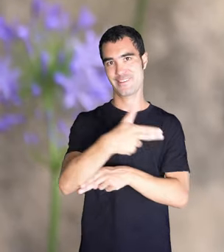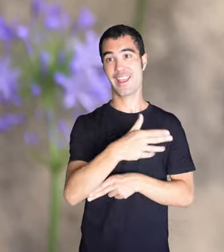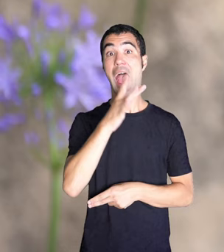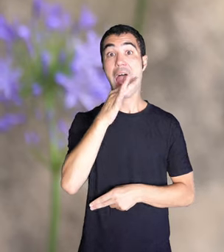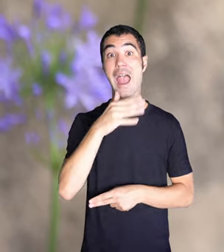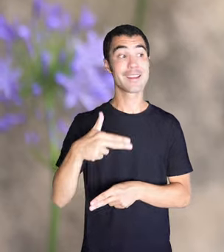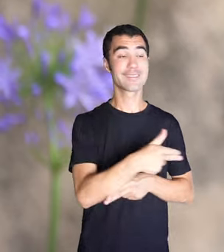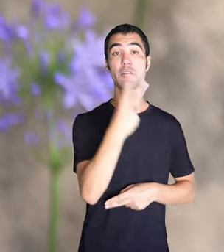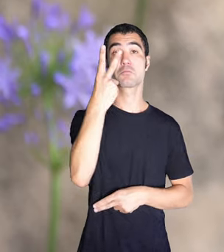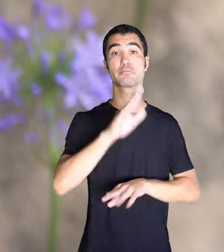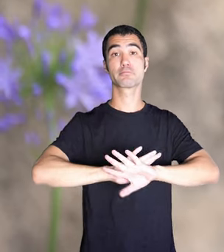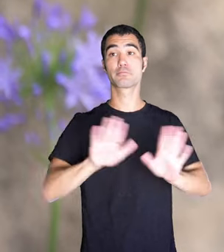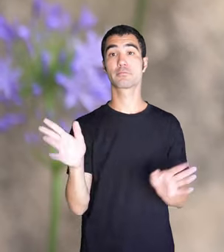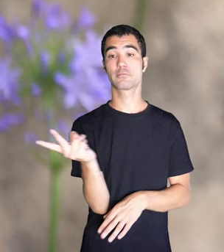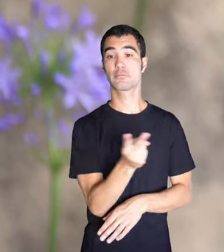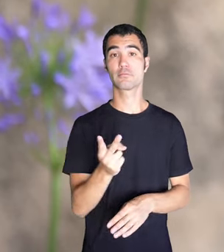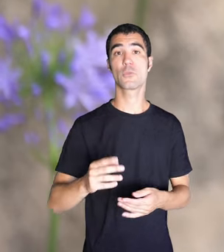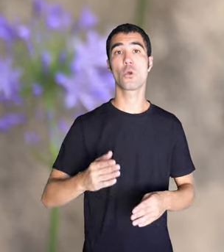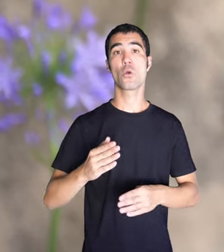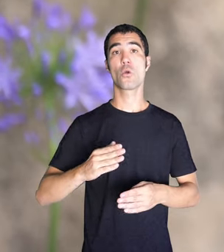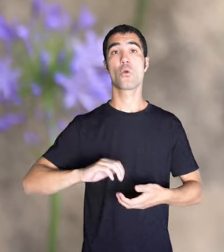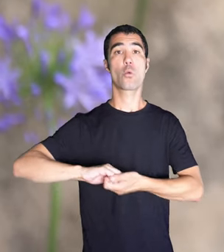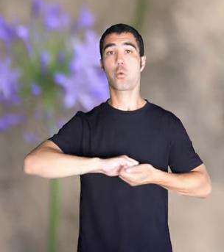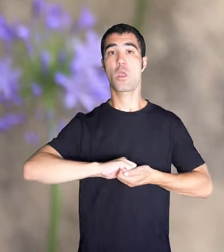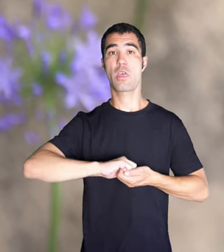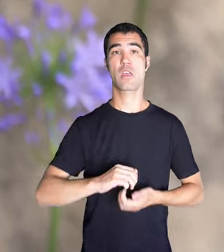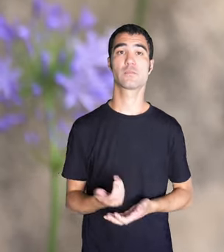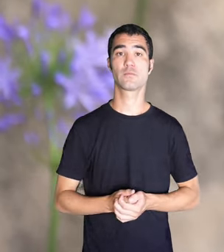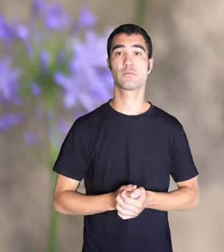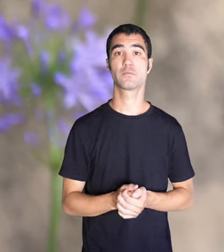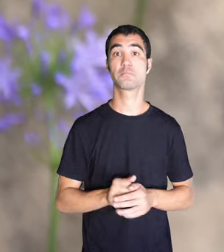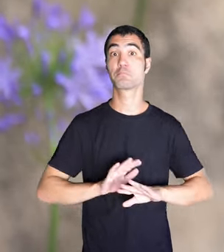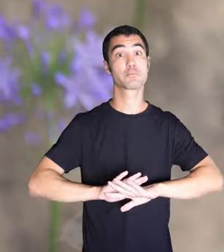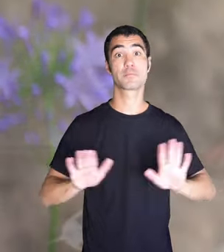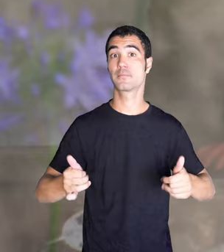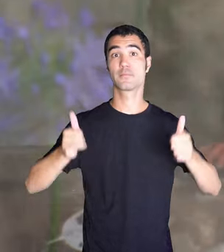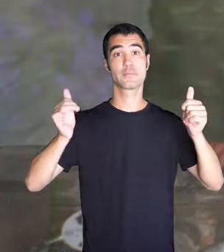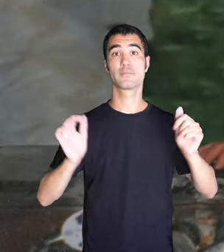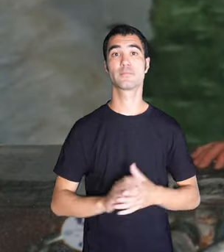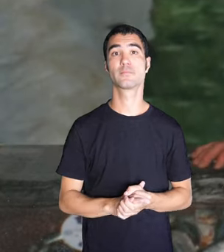dues venedores, que són dues cunyades. I no n'hi ha més.